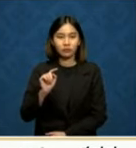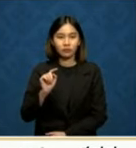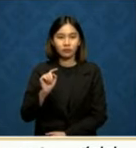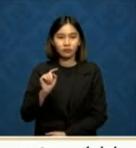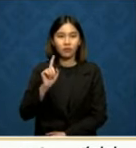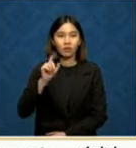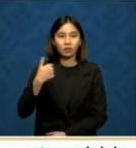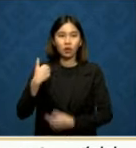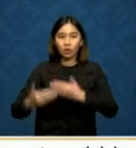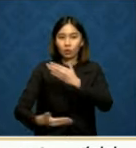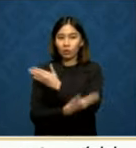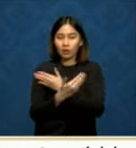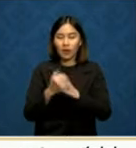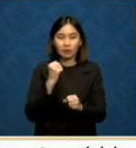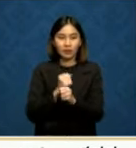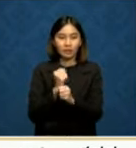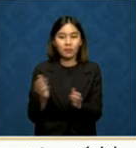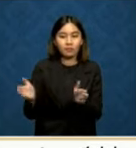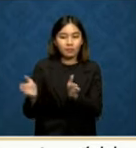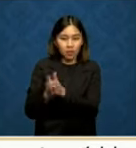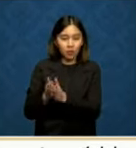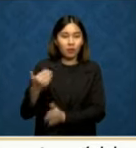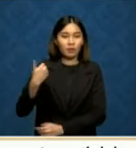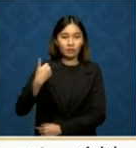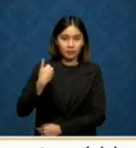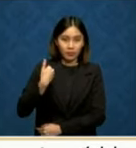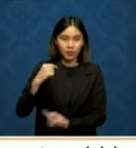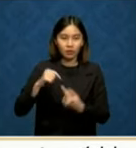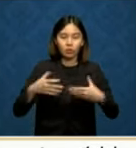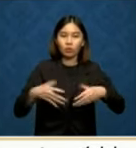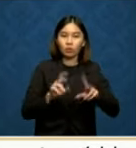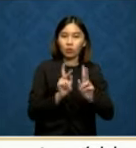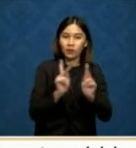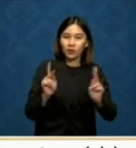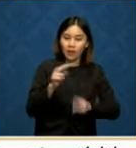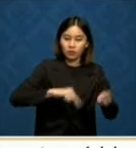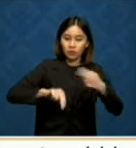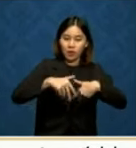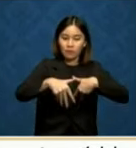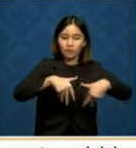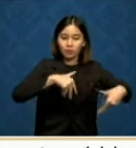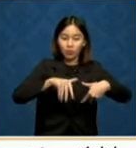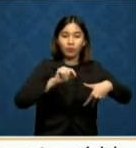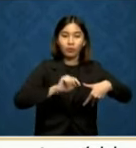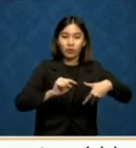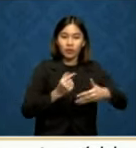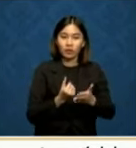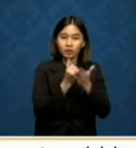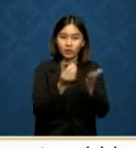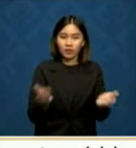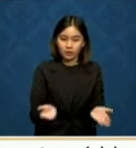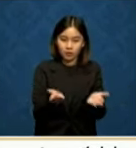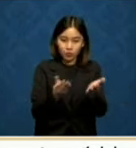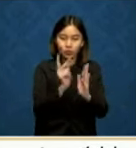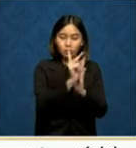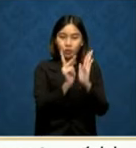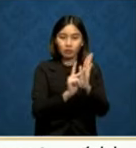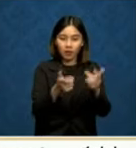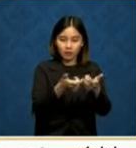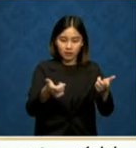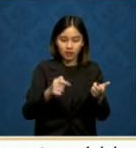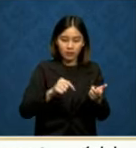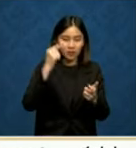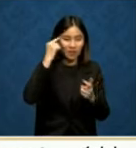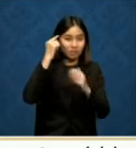งก็คงได้มสิของทกัท่าน ทางกนมาที่การaientคมครองผู้บริโภคที่จะปลกดันกฎหมายส αบนี้